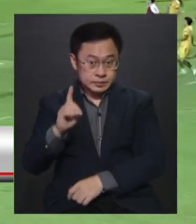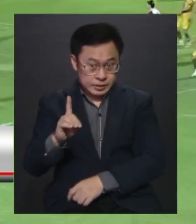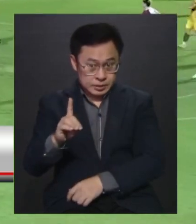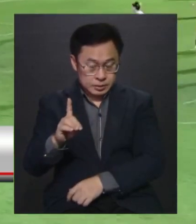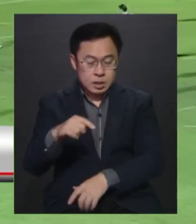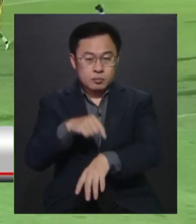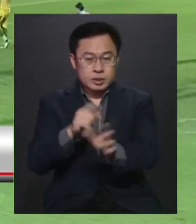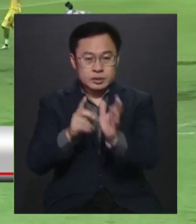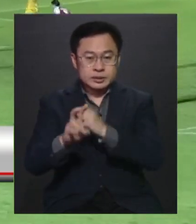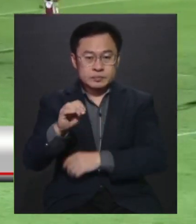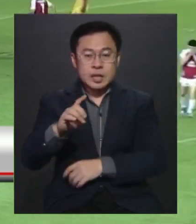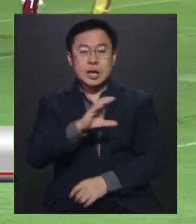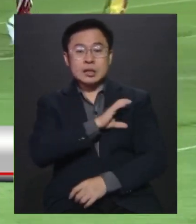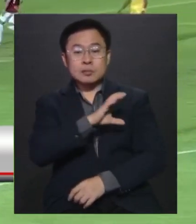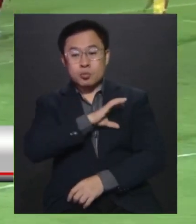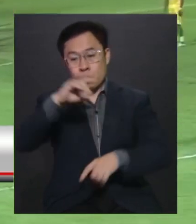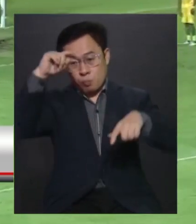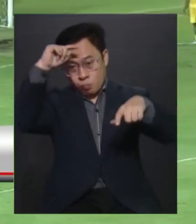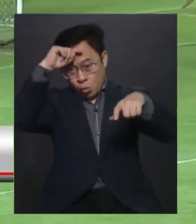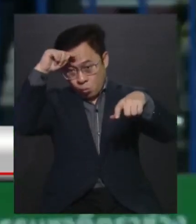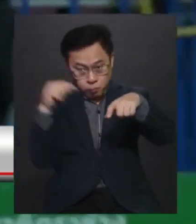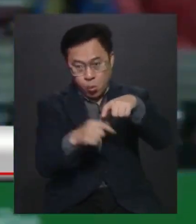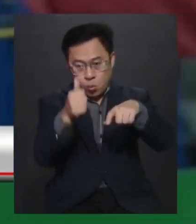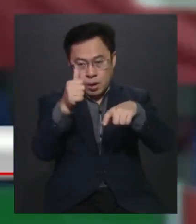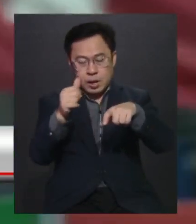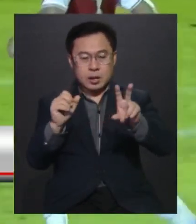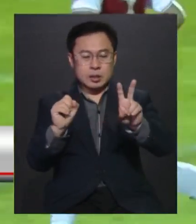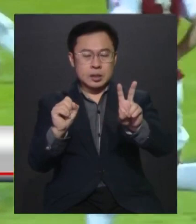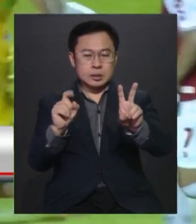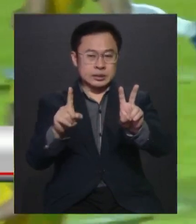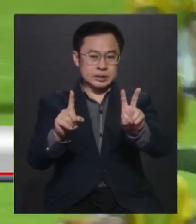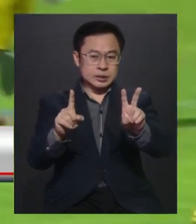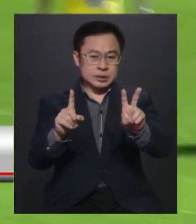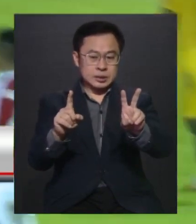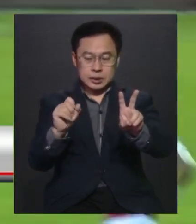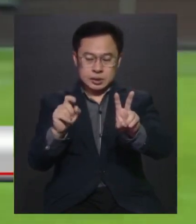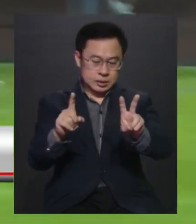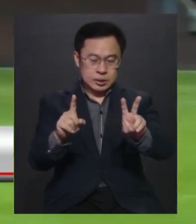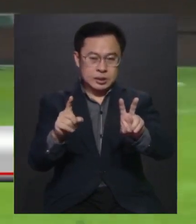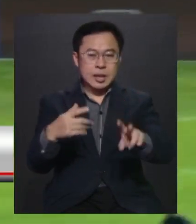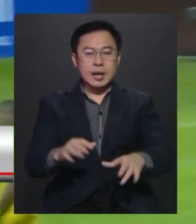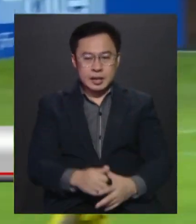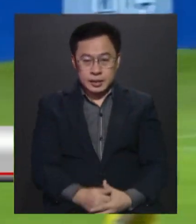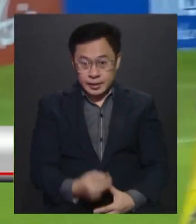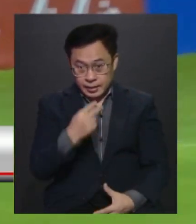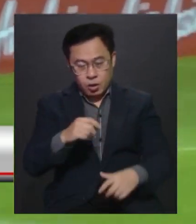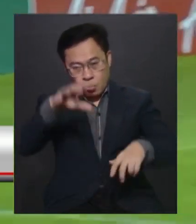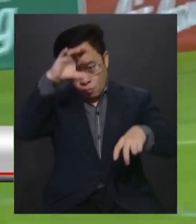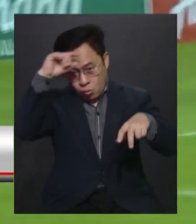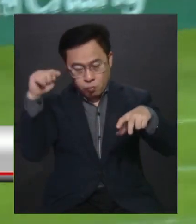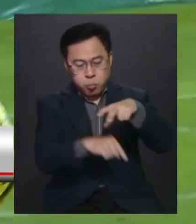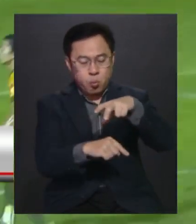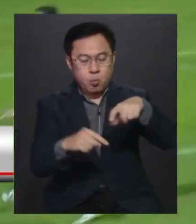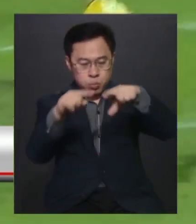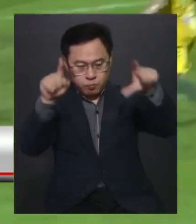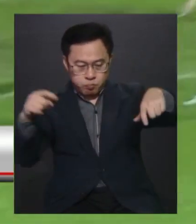าริคารีครับโฉบมาหม่งลูกนี้เข้าไปครับโมเมนตัมเริ่มกลับมาอยู่ฝั่งเจ้าบ้านนะจังหวะเปิดของเอกชัยครับแล้วก็เป็นคาริคารีได้หม่ง